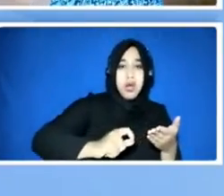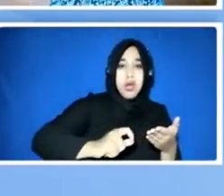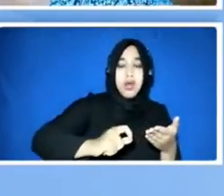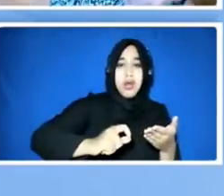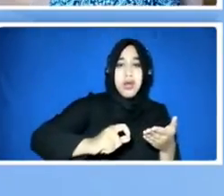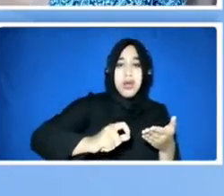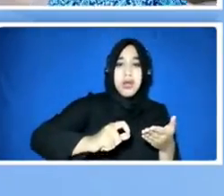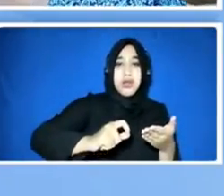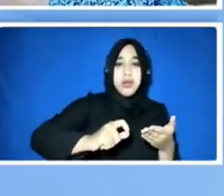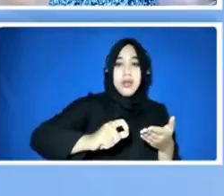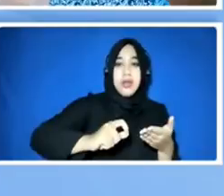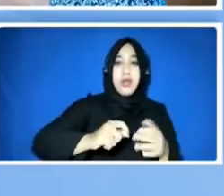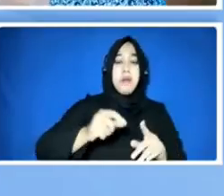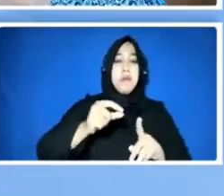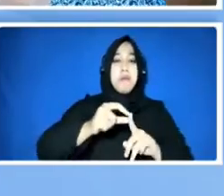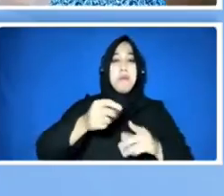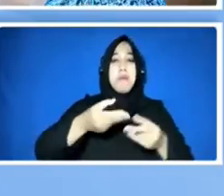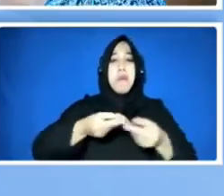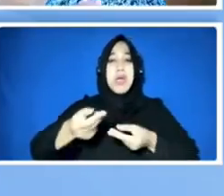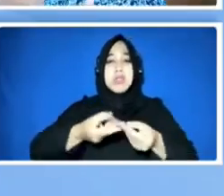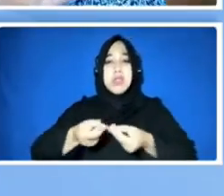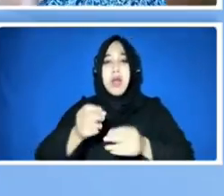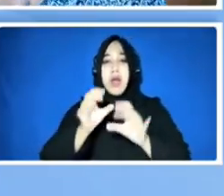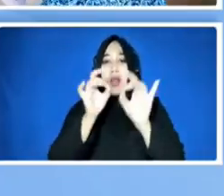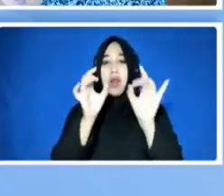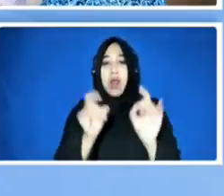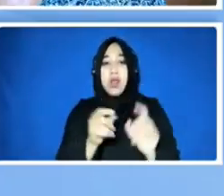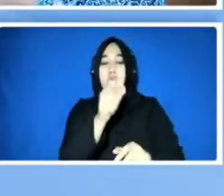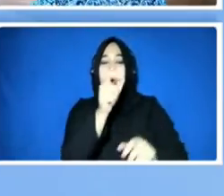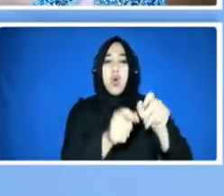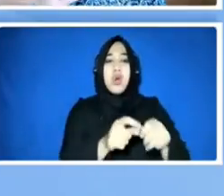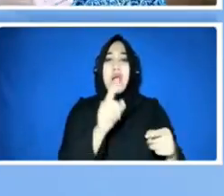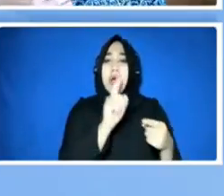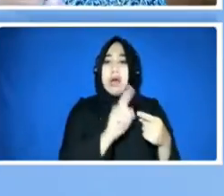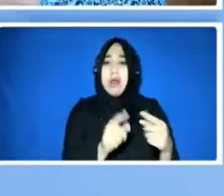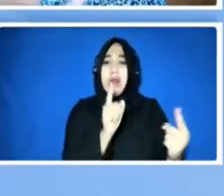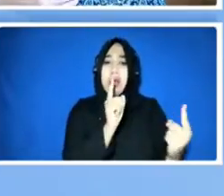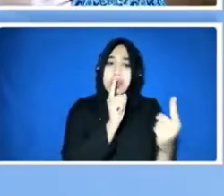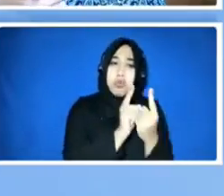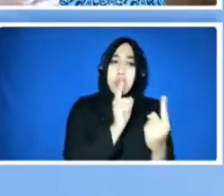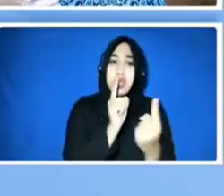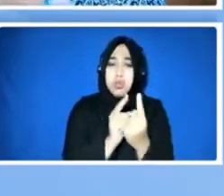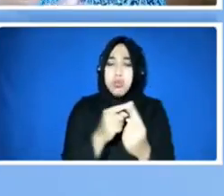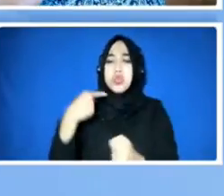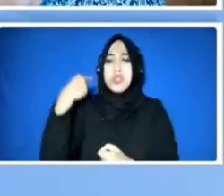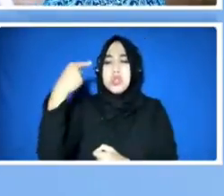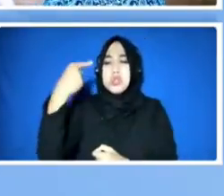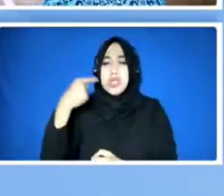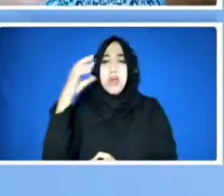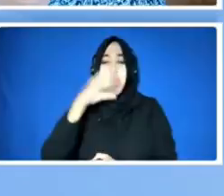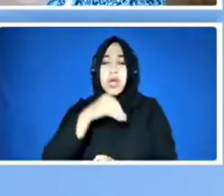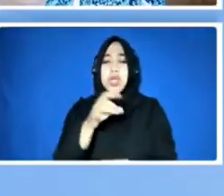orang di pasar dan sebagainya. Ini adalah orang-orang yang kita kenal, yang kita temui secara rutin di luar rumah. Lalu kemudian